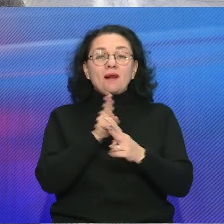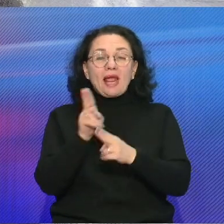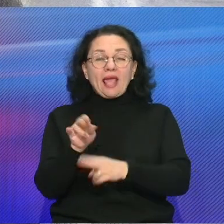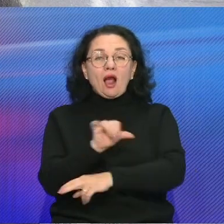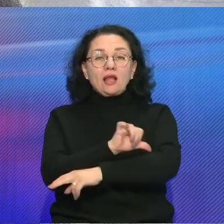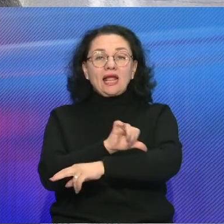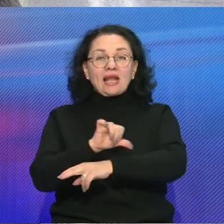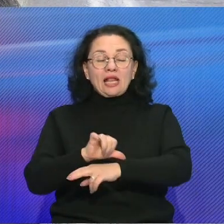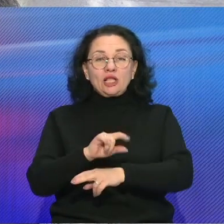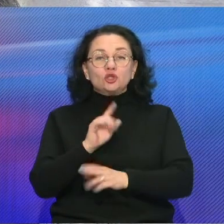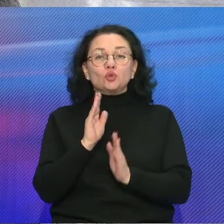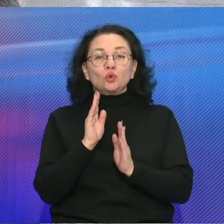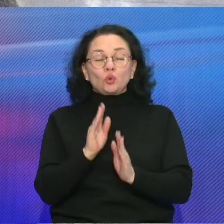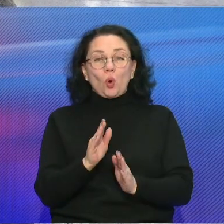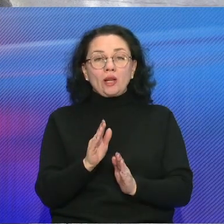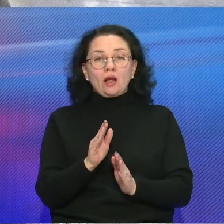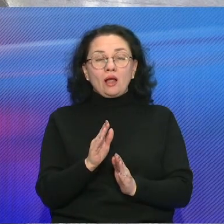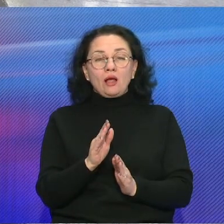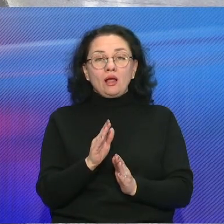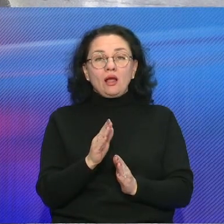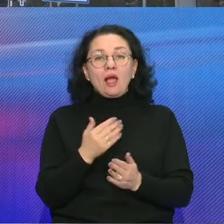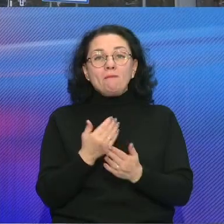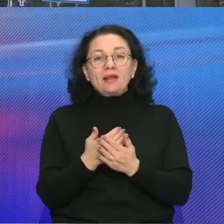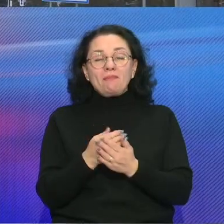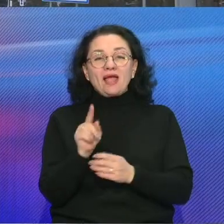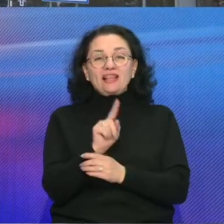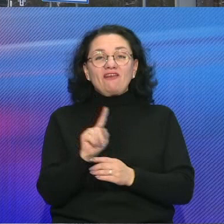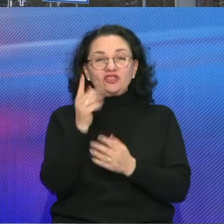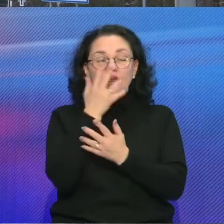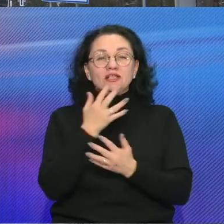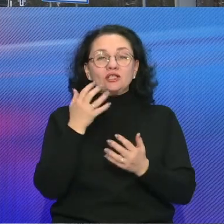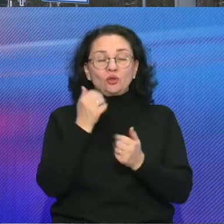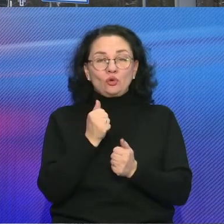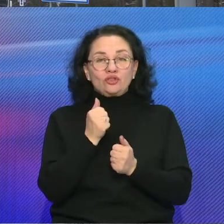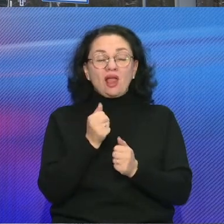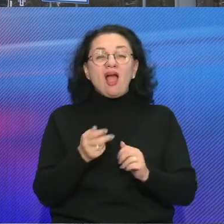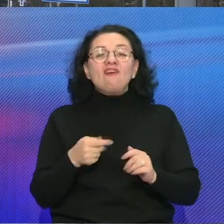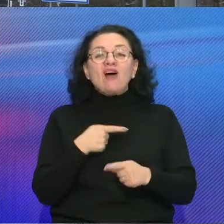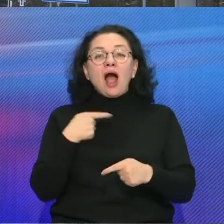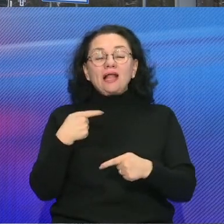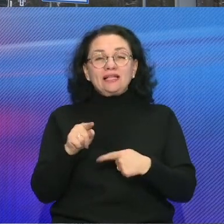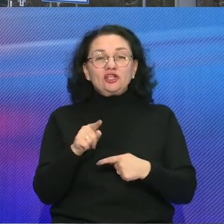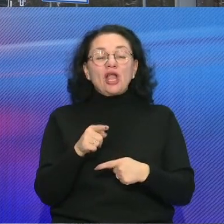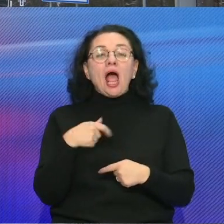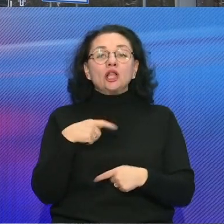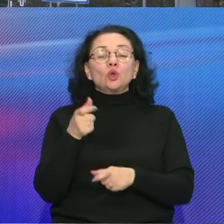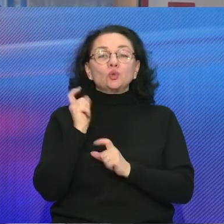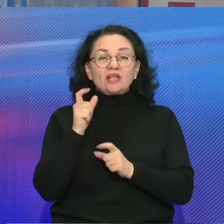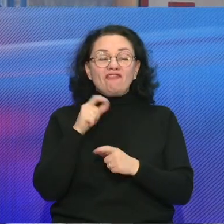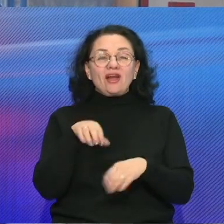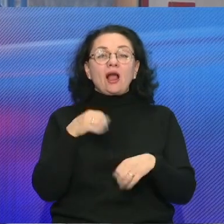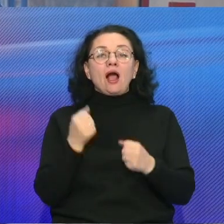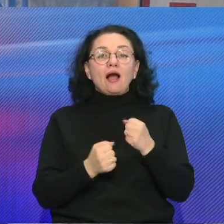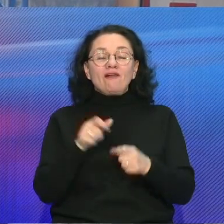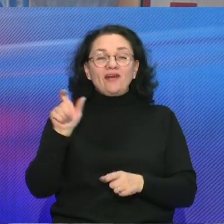границу, что в районе часа ночи. У адрозненні ад водителя грузовых автомобилей, у кіроўцы легковых, у пункт пропуску